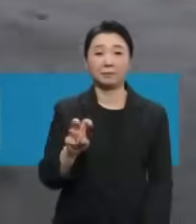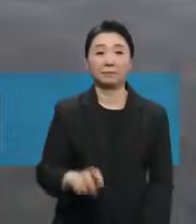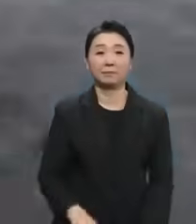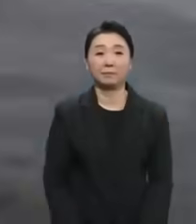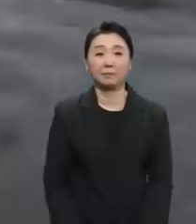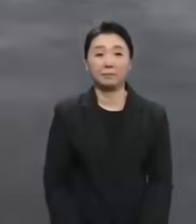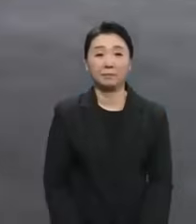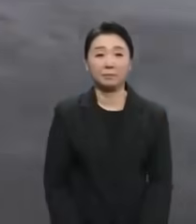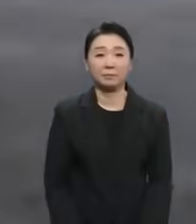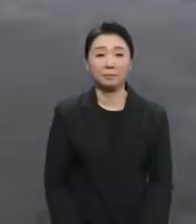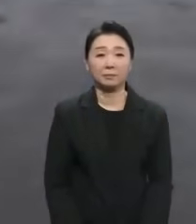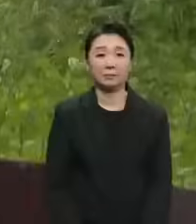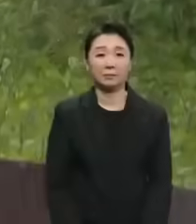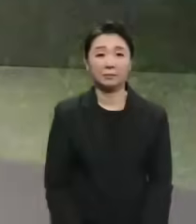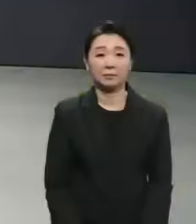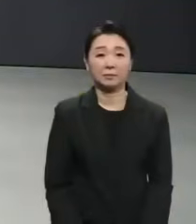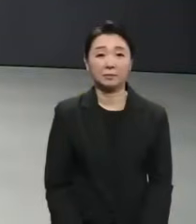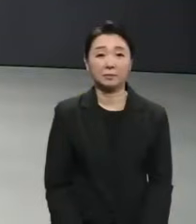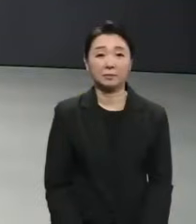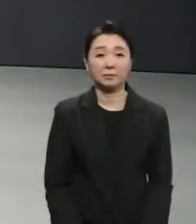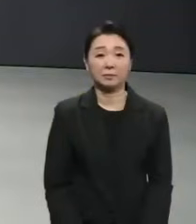있겠습니다.